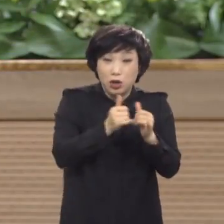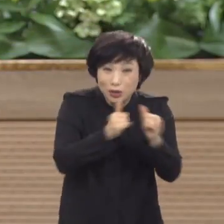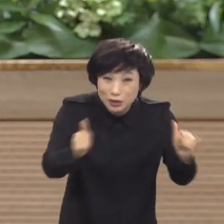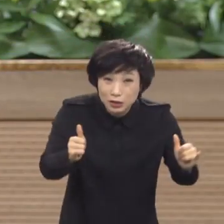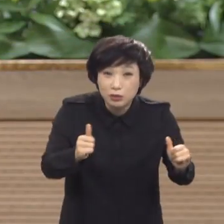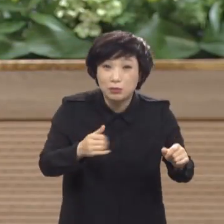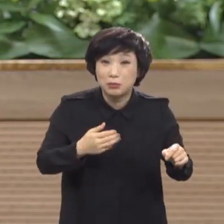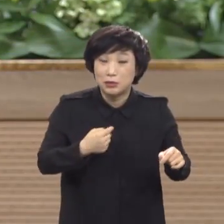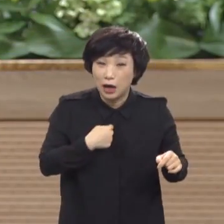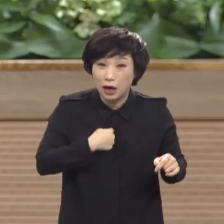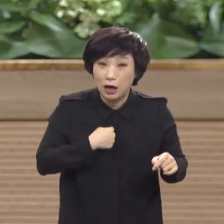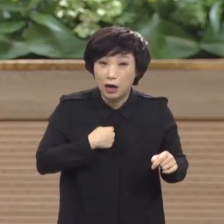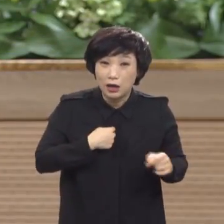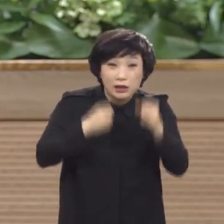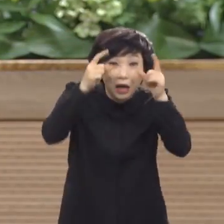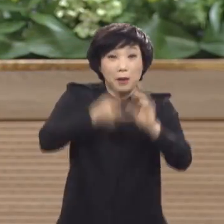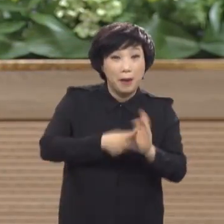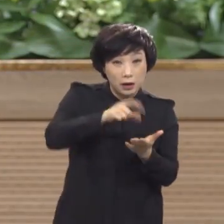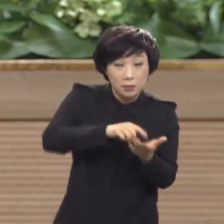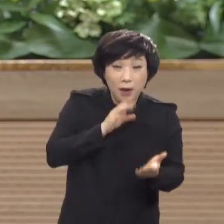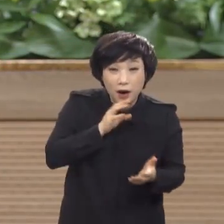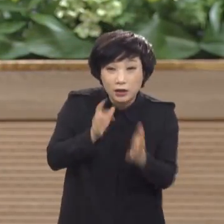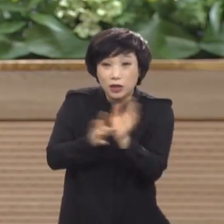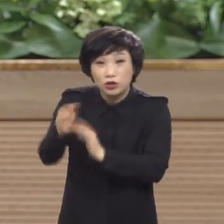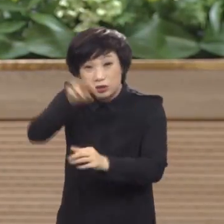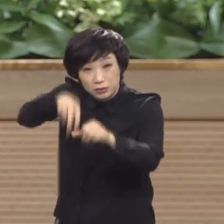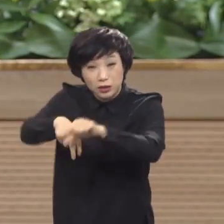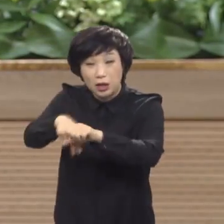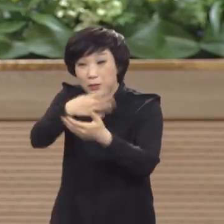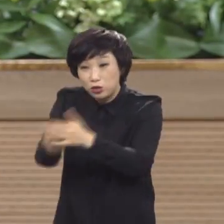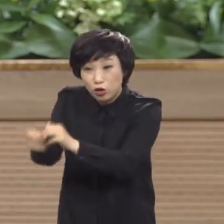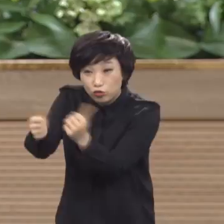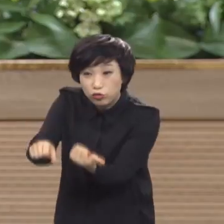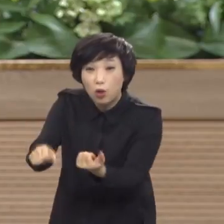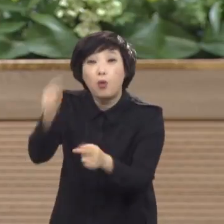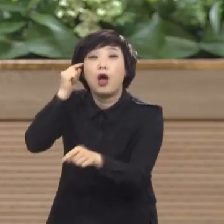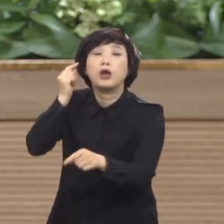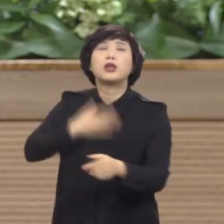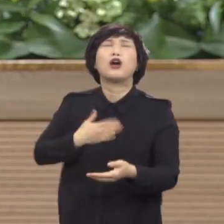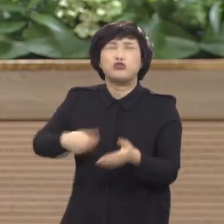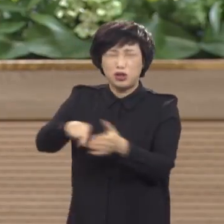만큼, 예수님이 피 흘려 나 위해서 죽으신 만큼